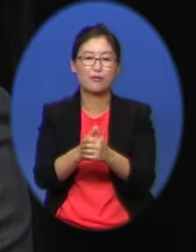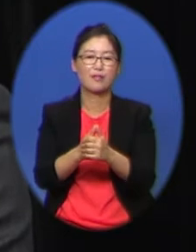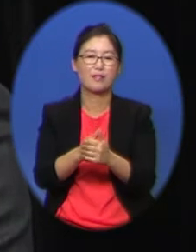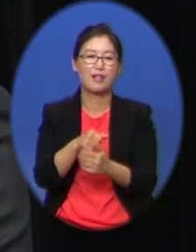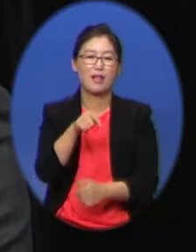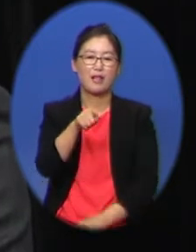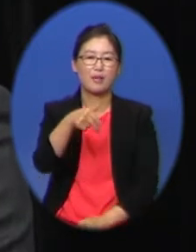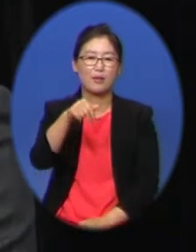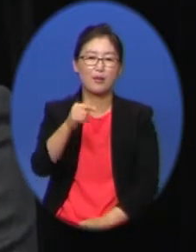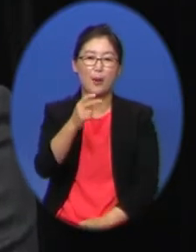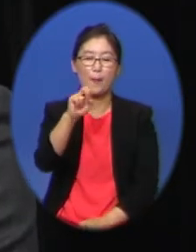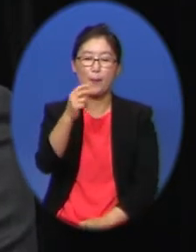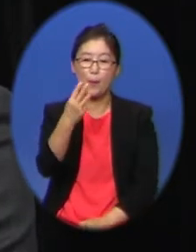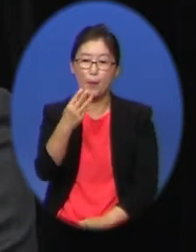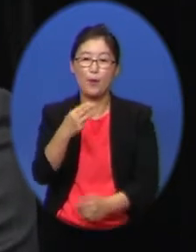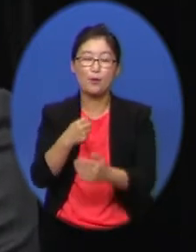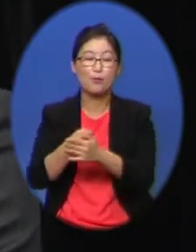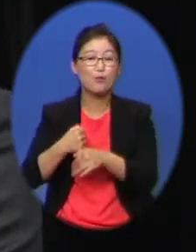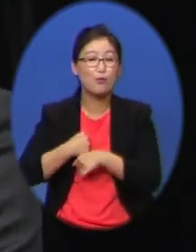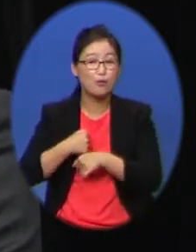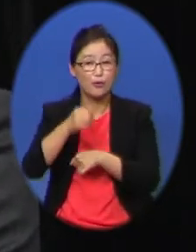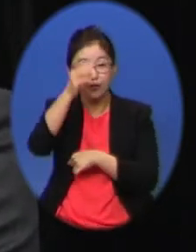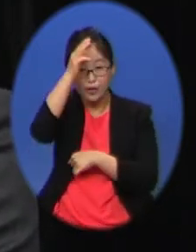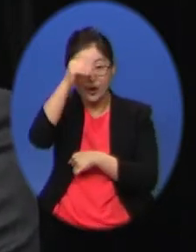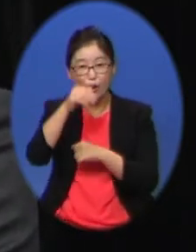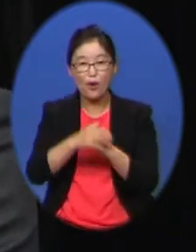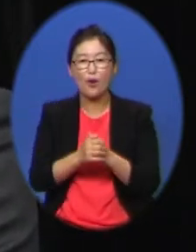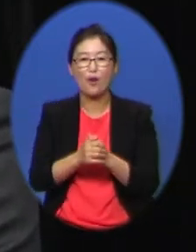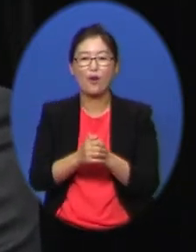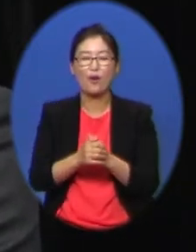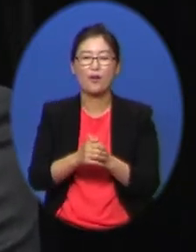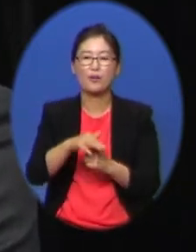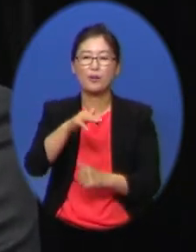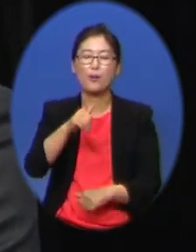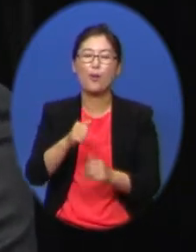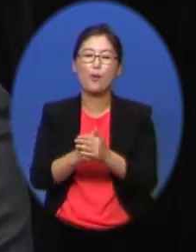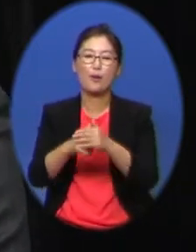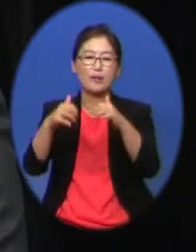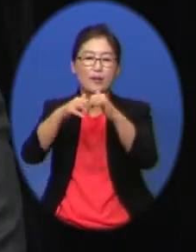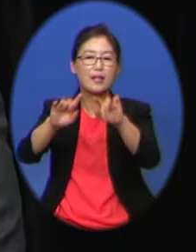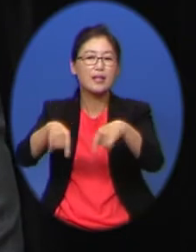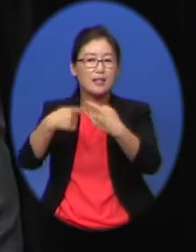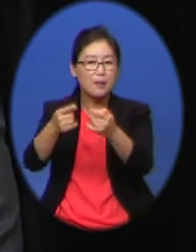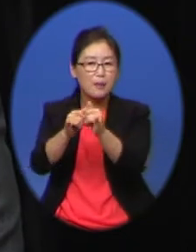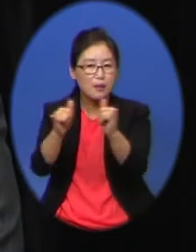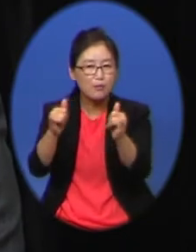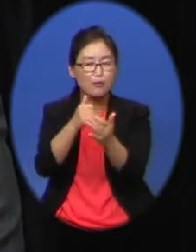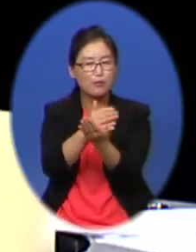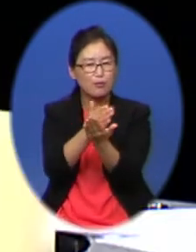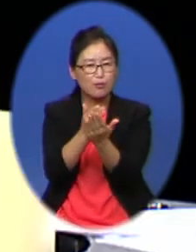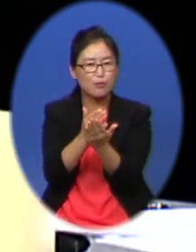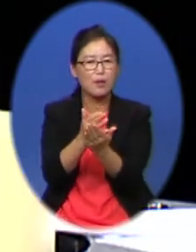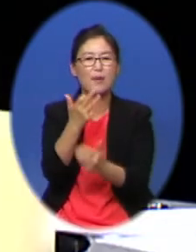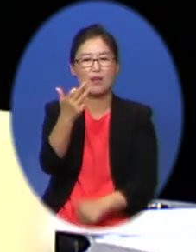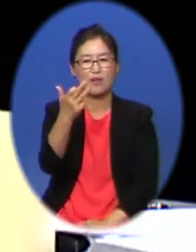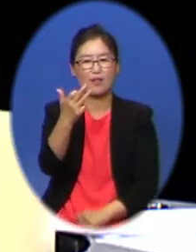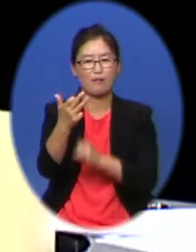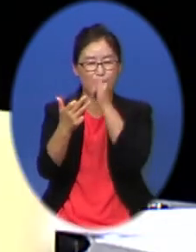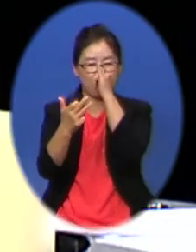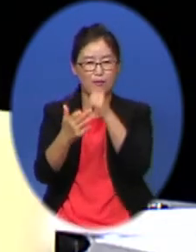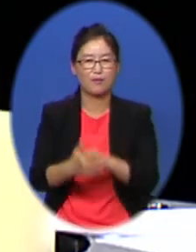전몰군경, 순직군경, 참전유공자 등 총 18가지로 분류하고 있습니다. 예, 자, 이주원 변호사님,